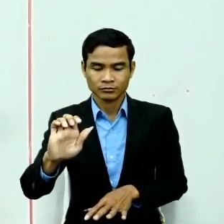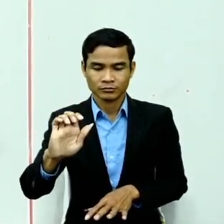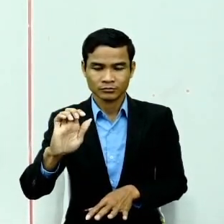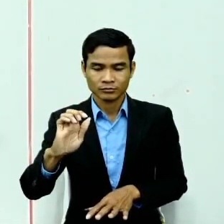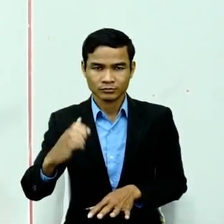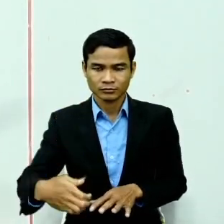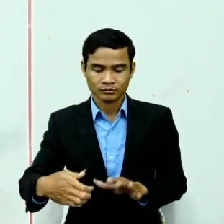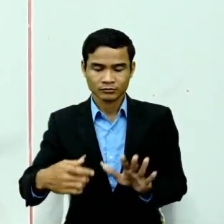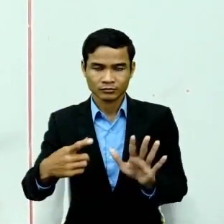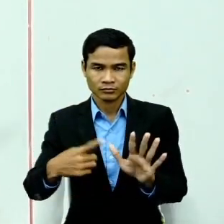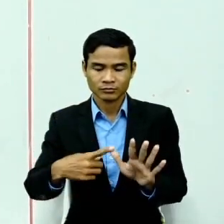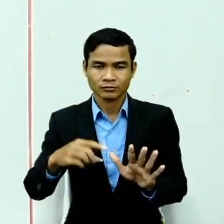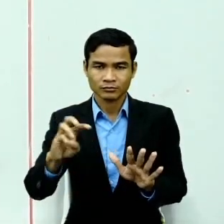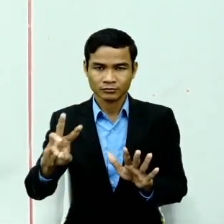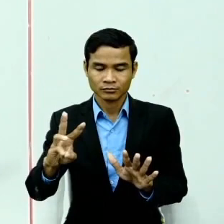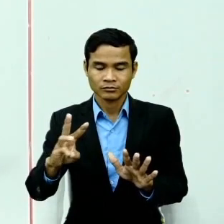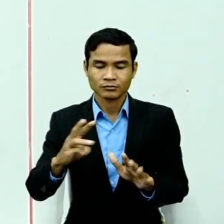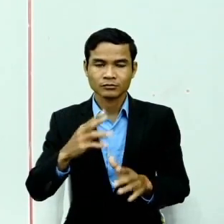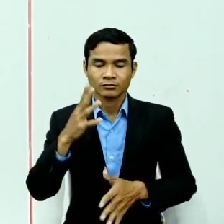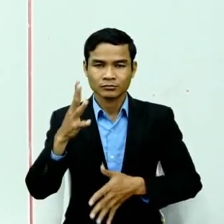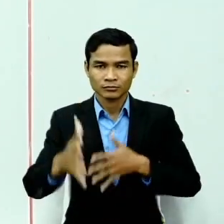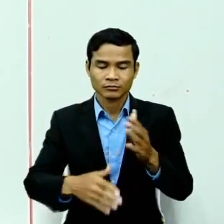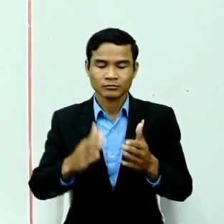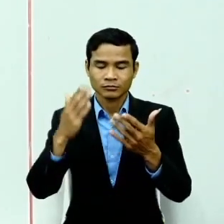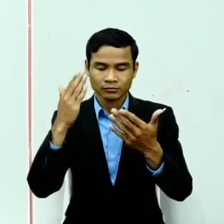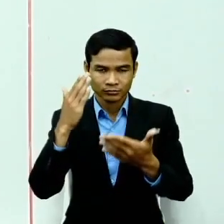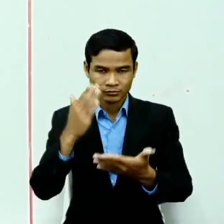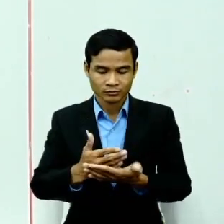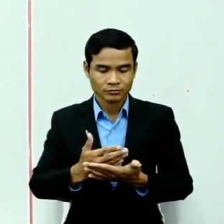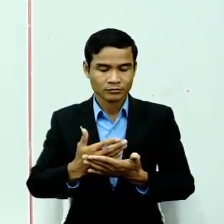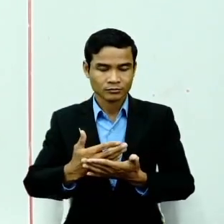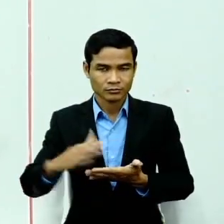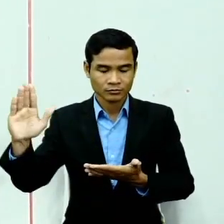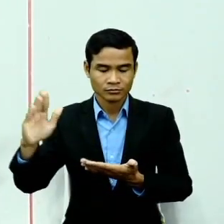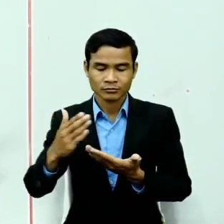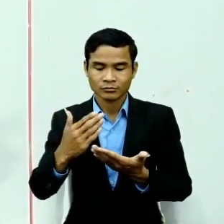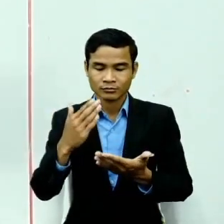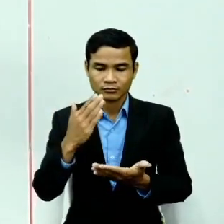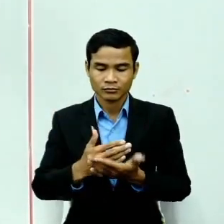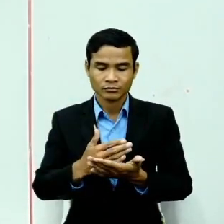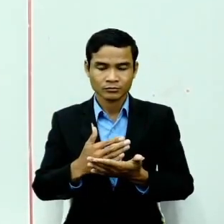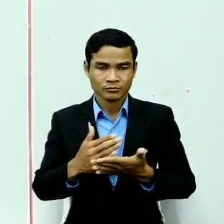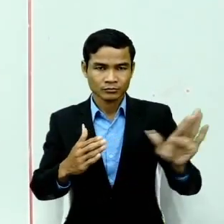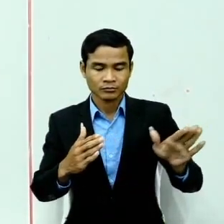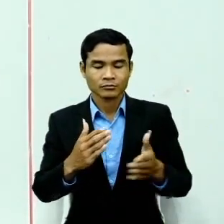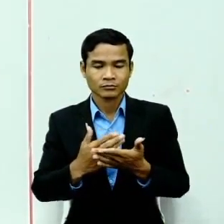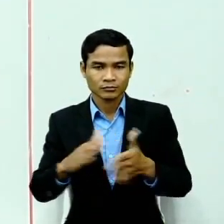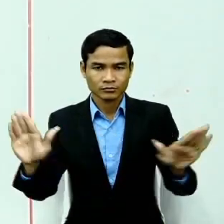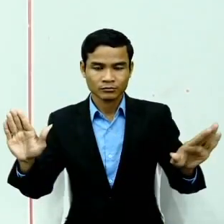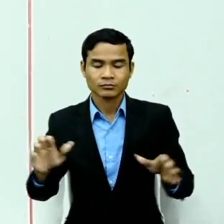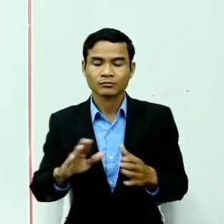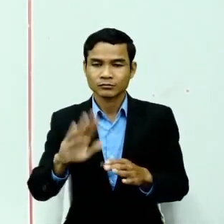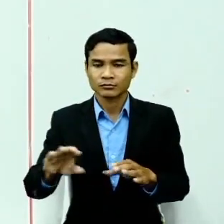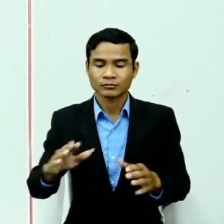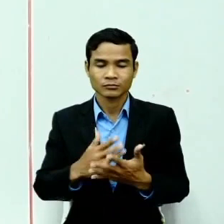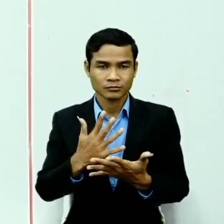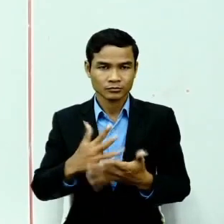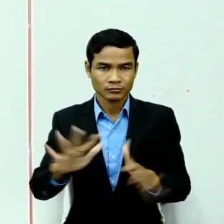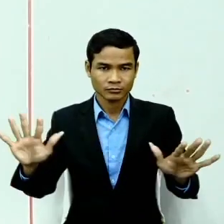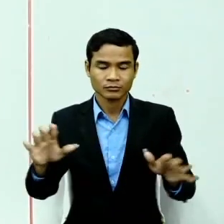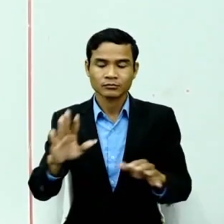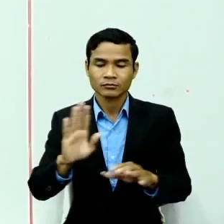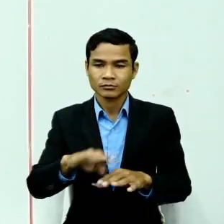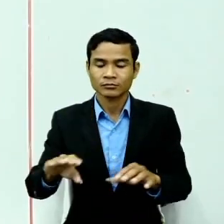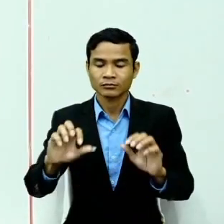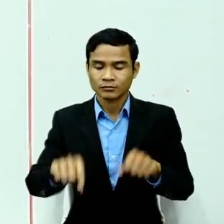chà chà nâng dố chài cầm chát cầm chài chà ấy là con tặng